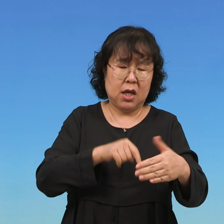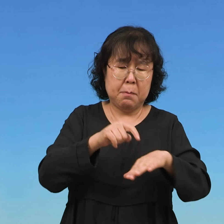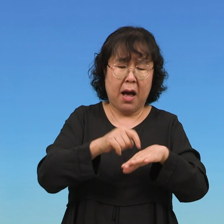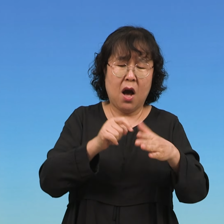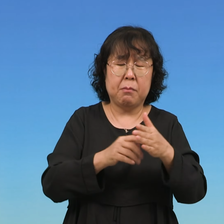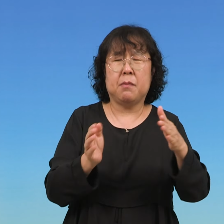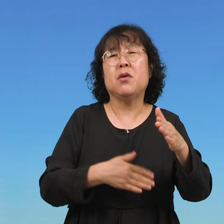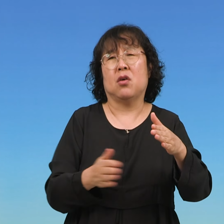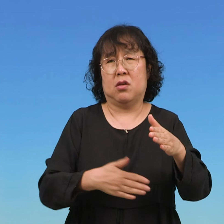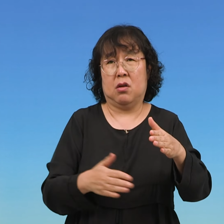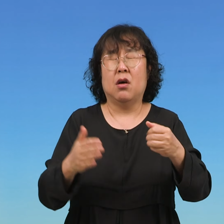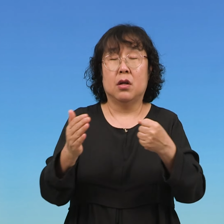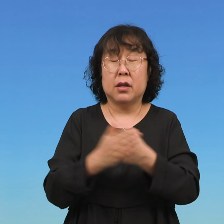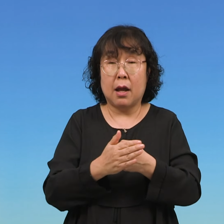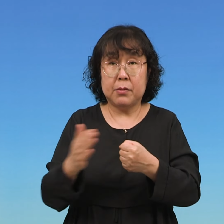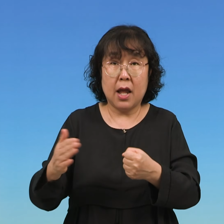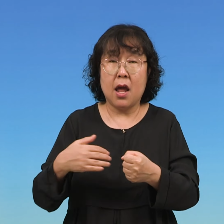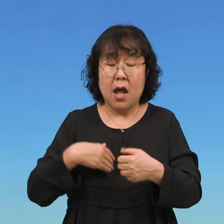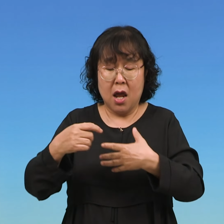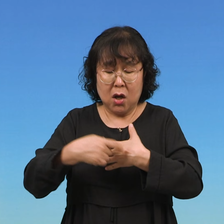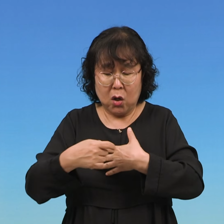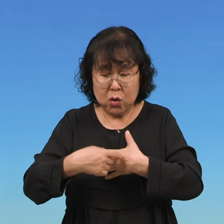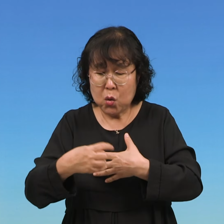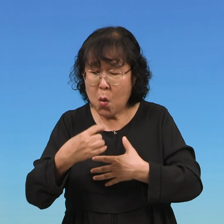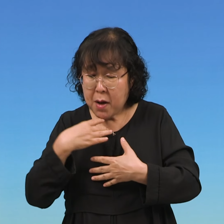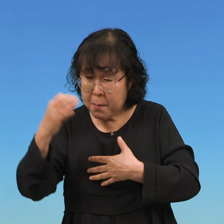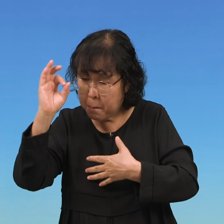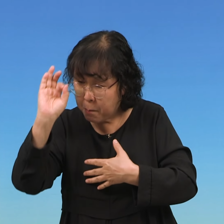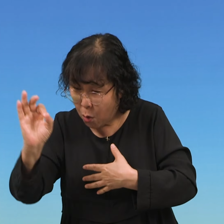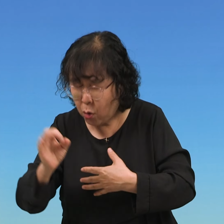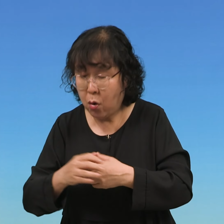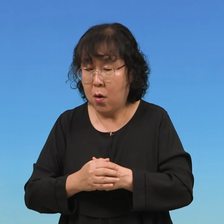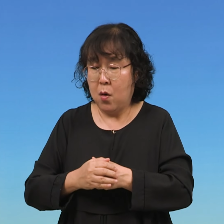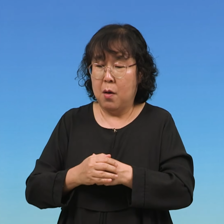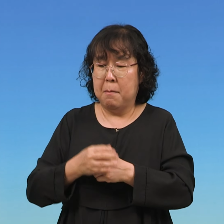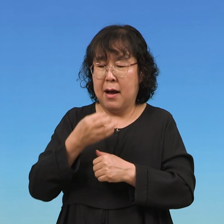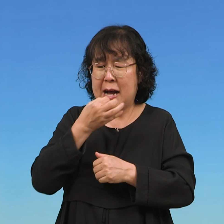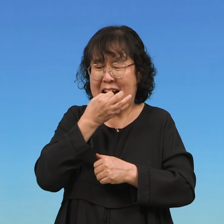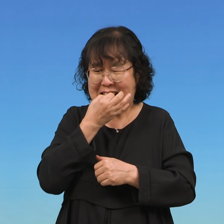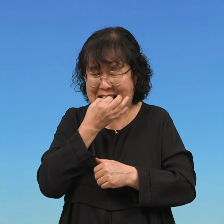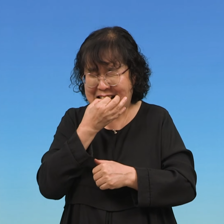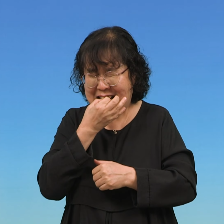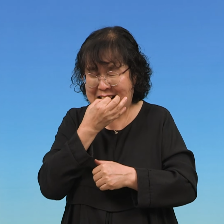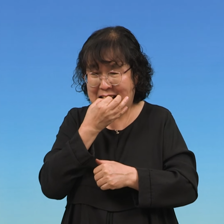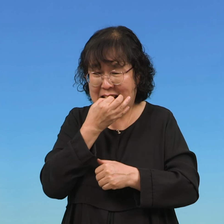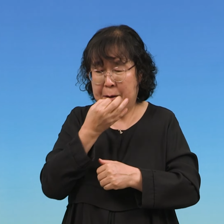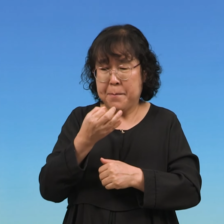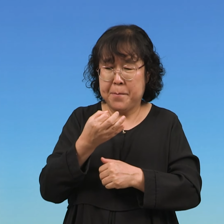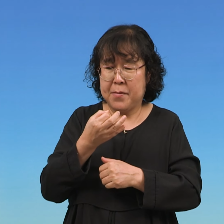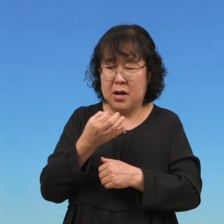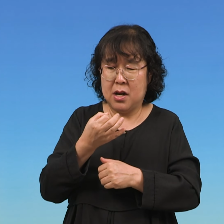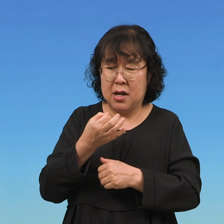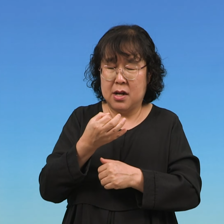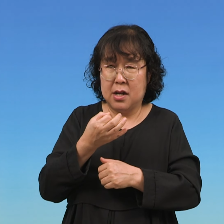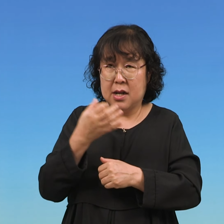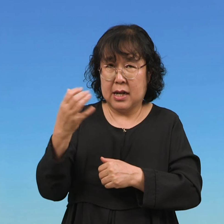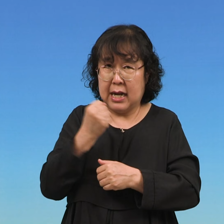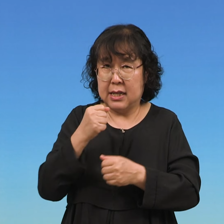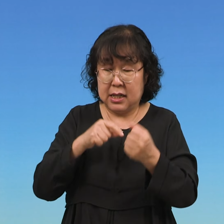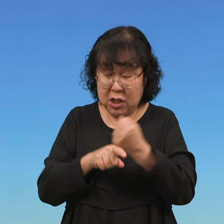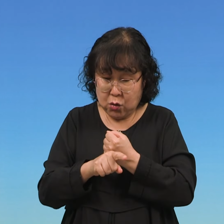막 죽을 것 같은 마음으로 달려가서 빼앗아 오다시피 거짓말해서 그거 받아내는 그게 내면이 허해서